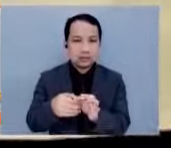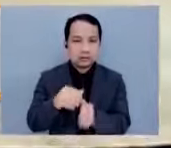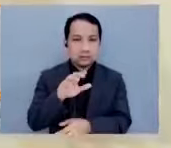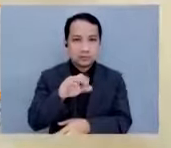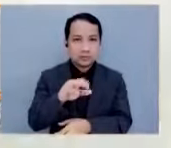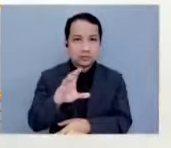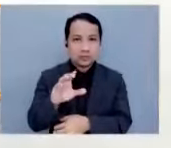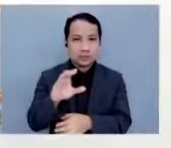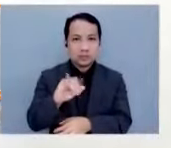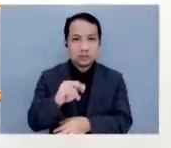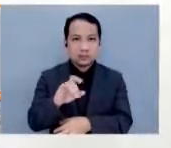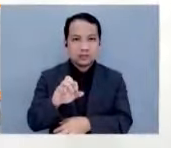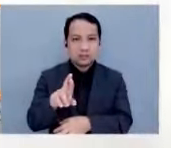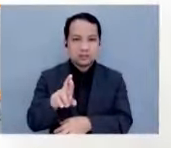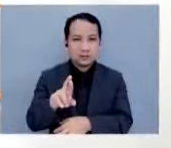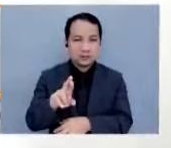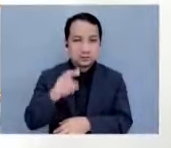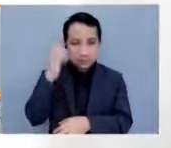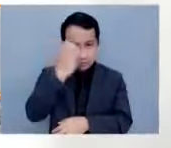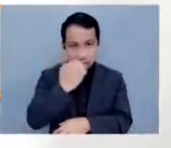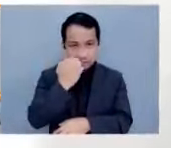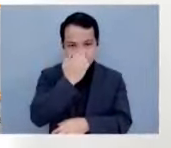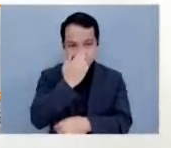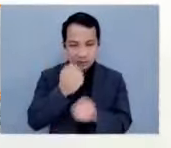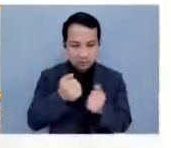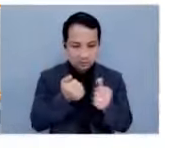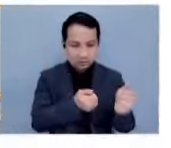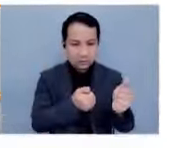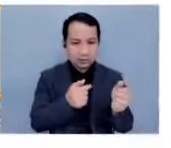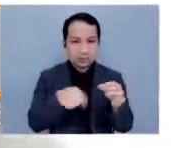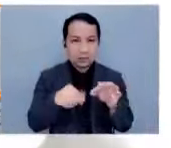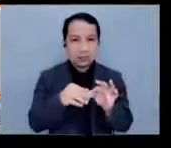sa England. Nakasanayan at sinundan na lang daw ito ng